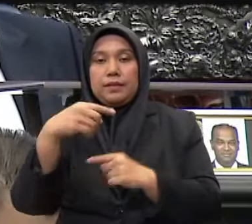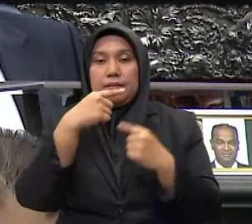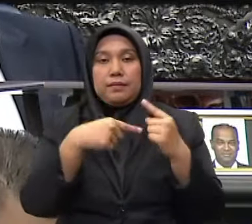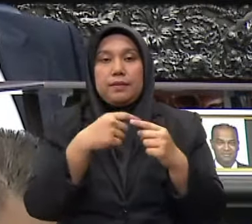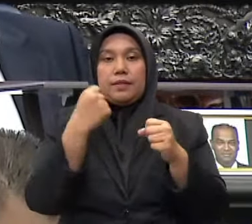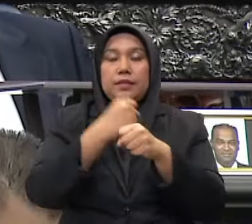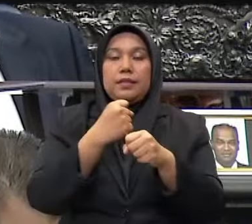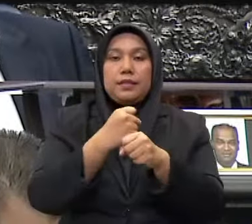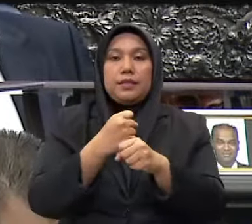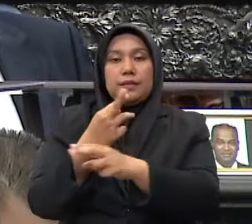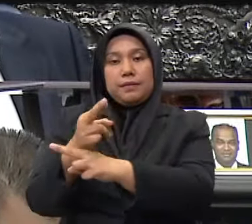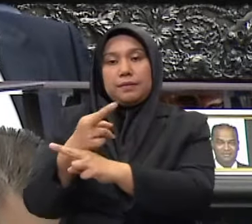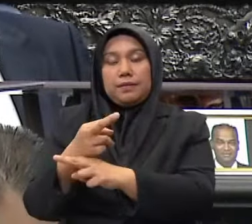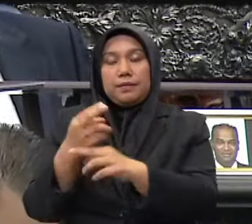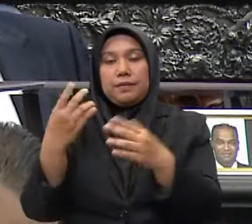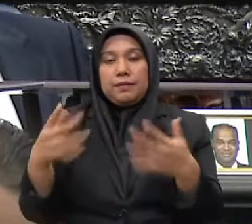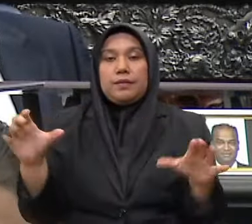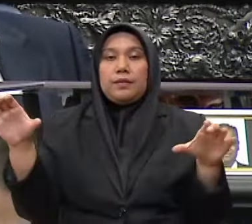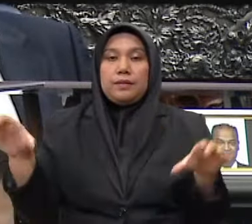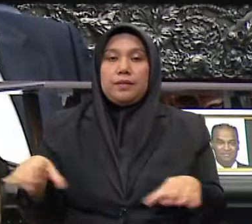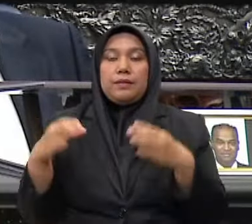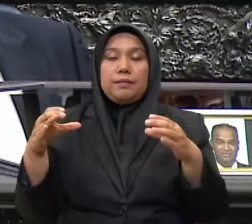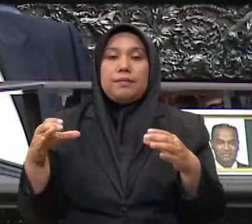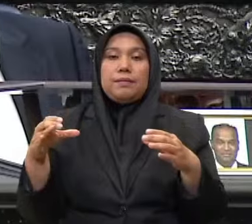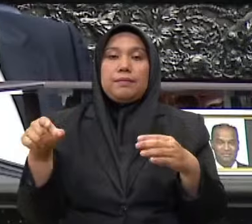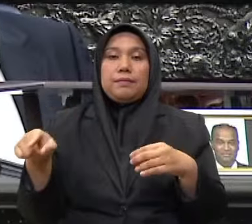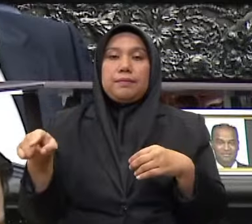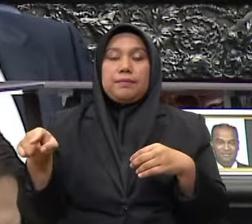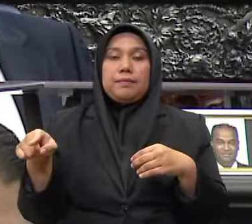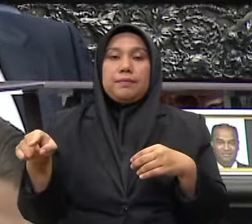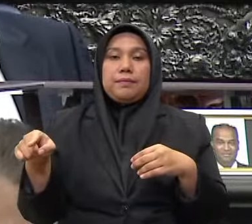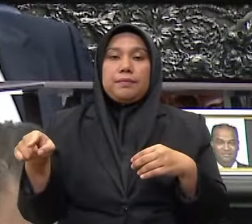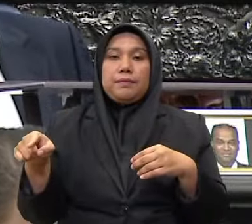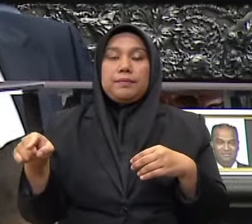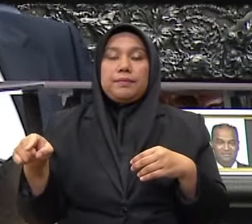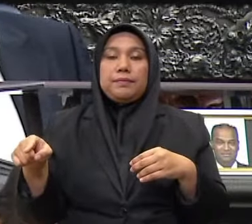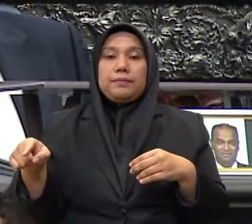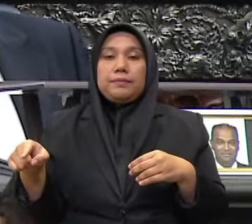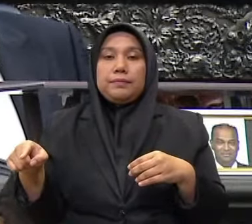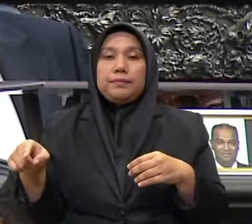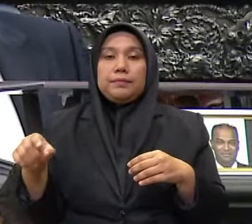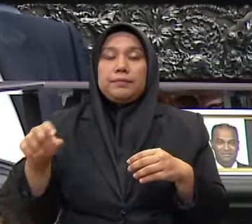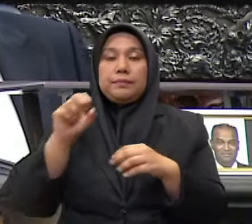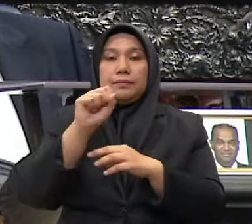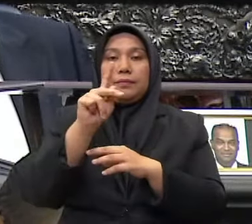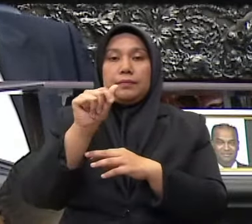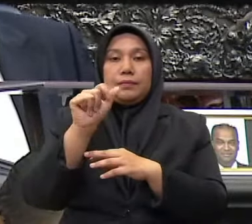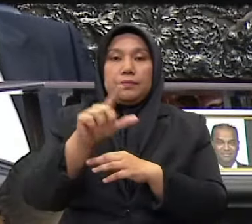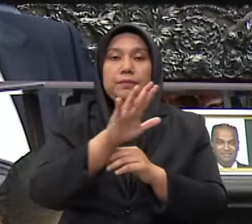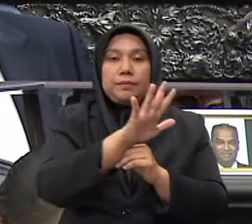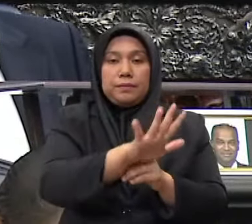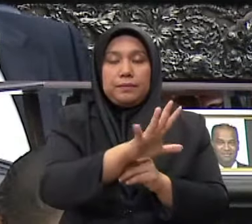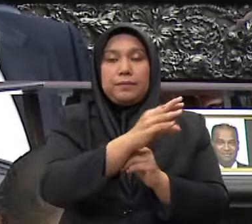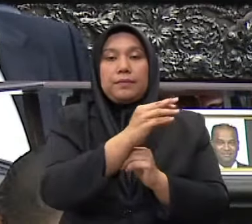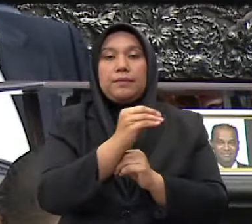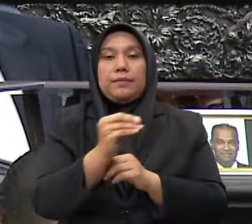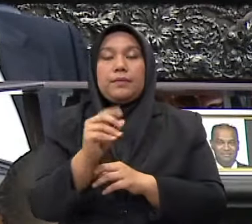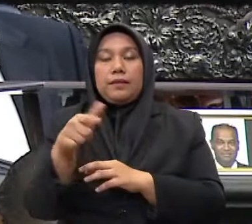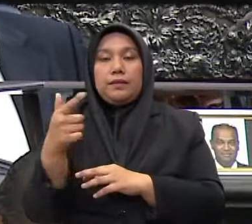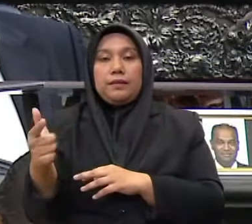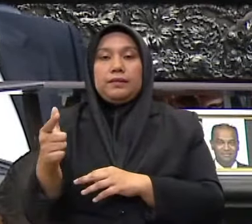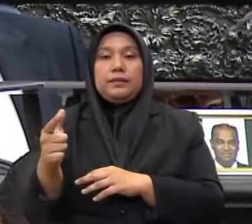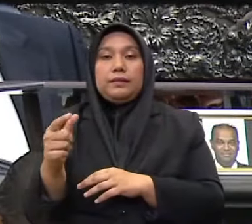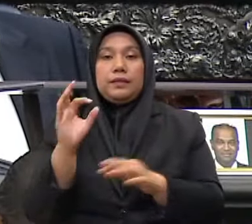penyelenggaraan dilaksanakan maka ia akan diklasifikasikan sebagai skala lima dan sebagainya dan ada yang tidak